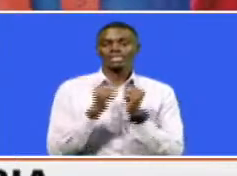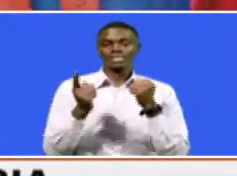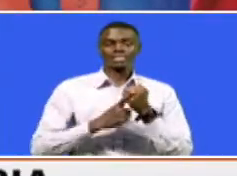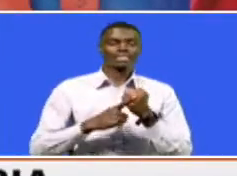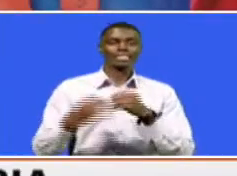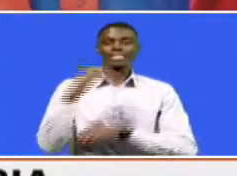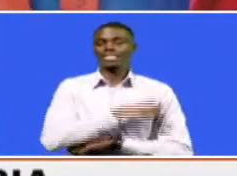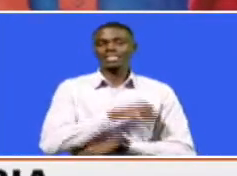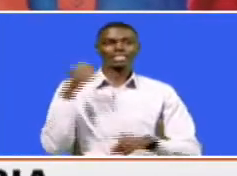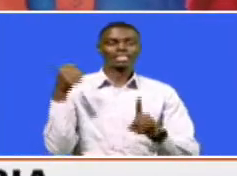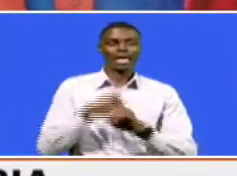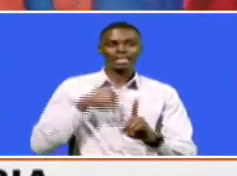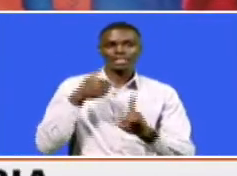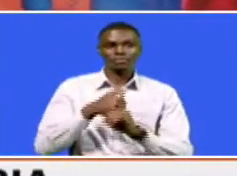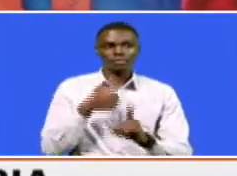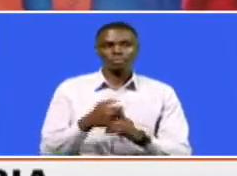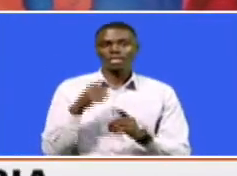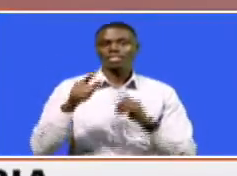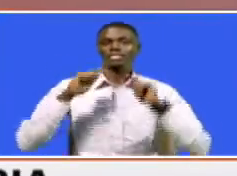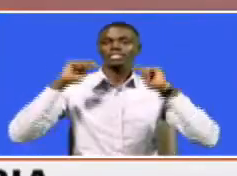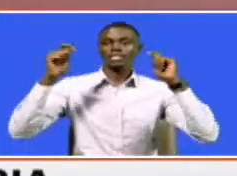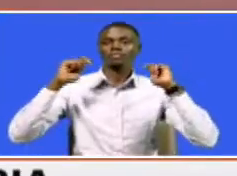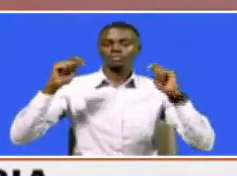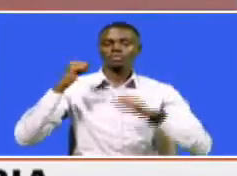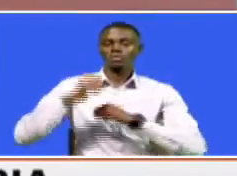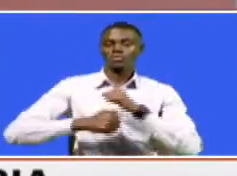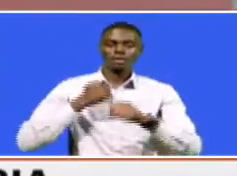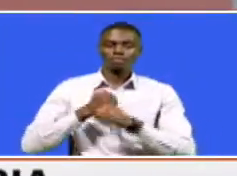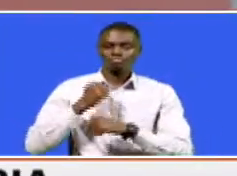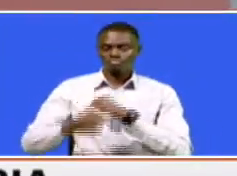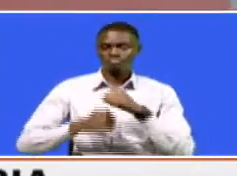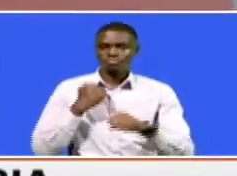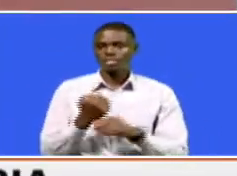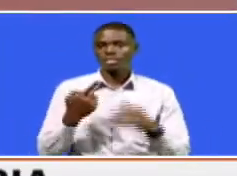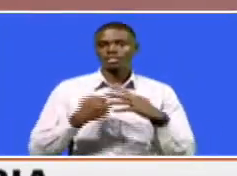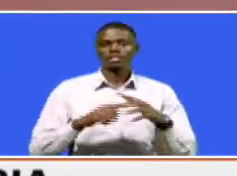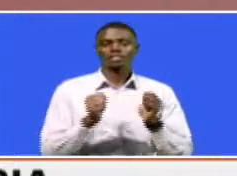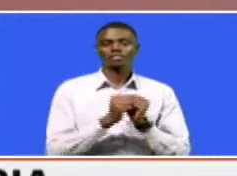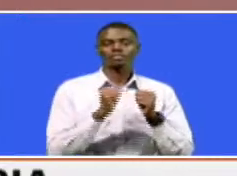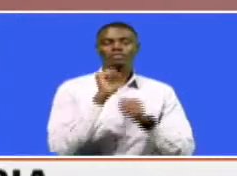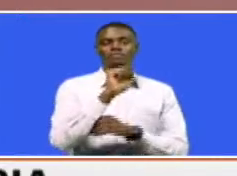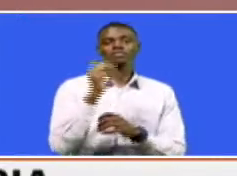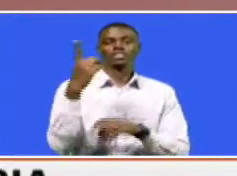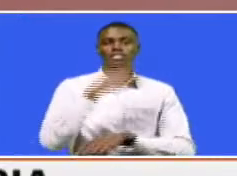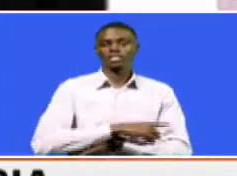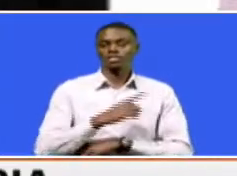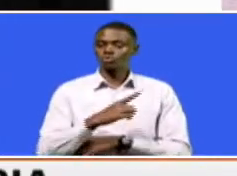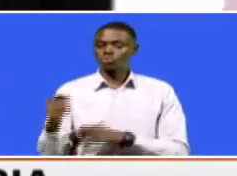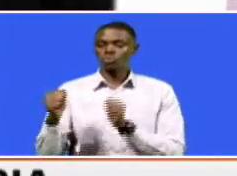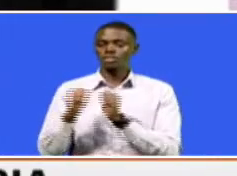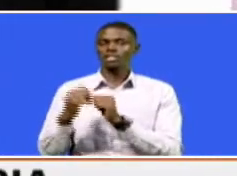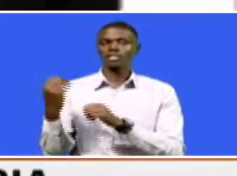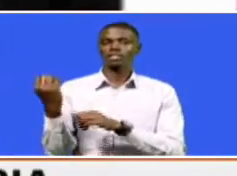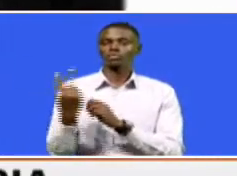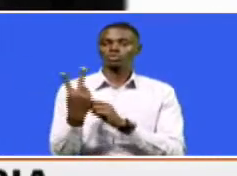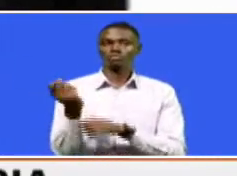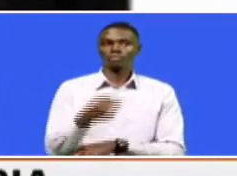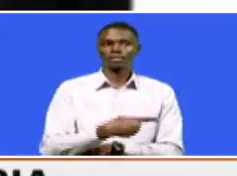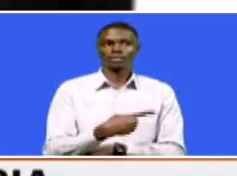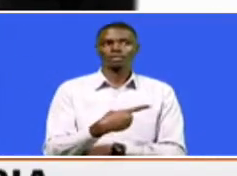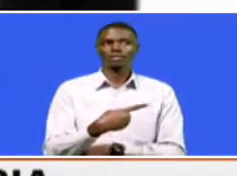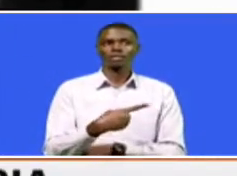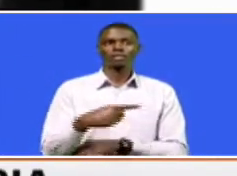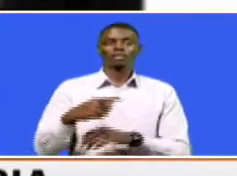na kingono. Hii ni kampeni ya kila mwaka inaoanza tarehe 25 Novemba hadi 10 Disemba. Kauli mbiu